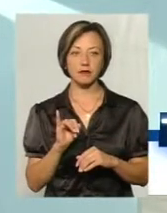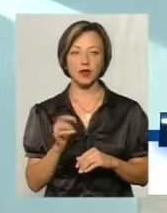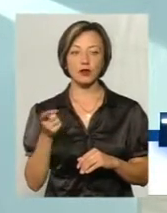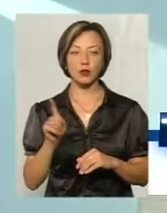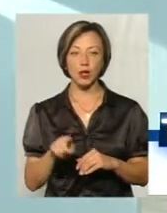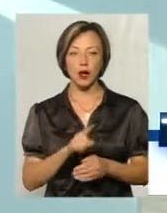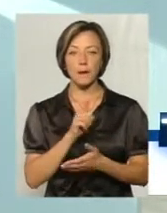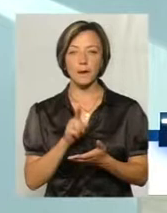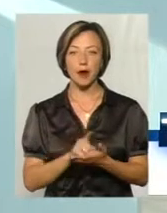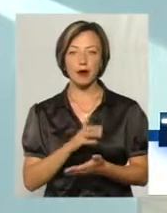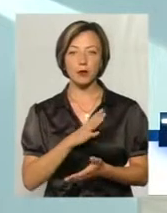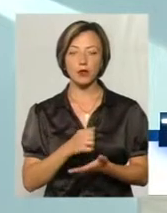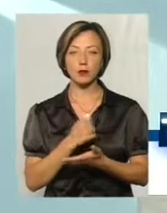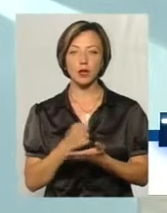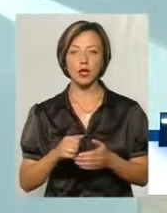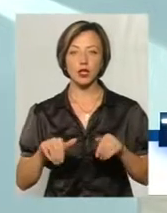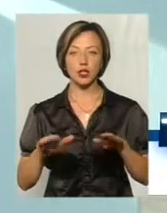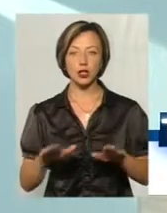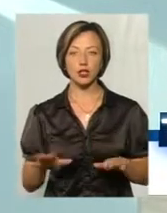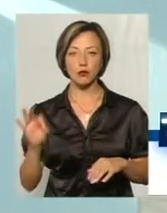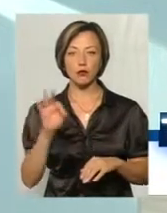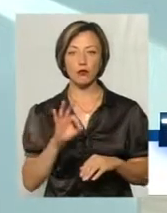тоді має бути прийняте рішення про